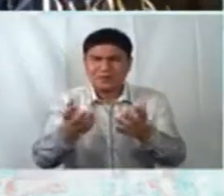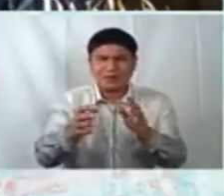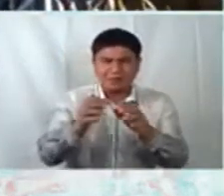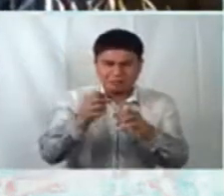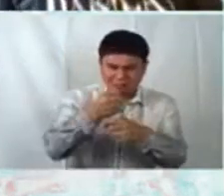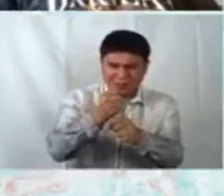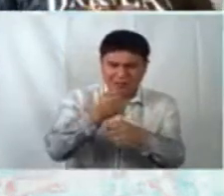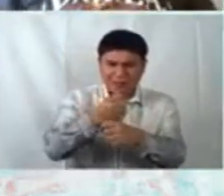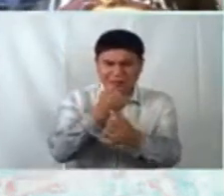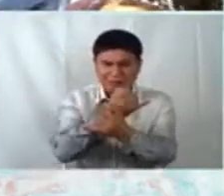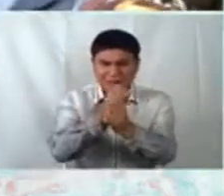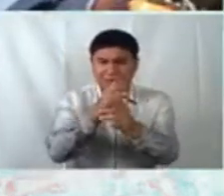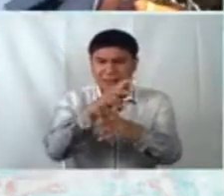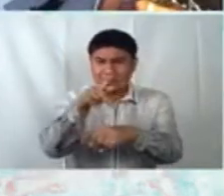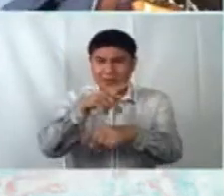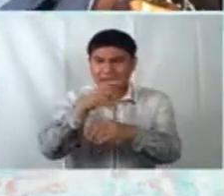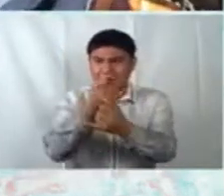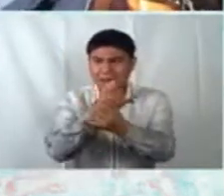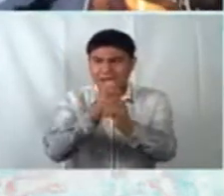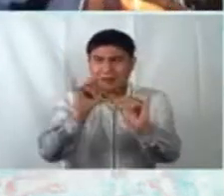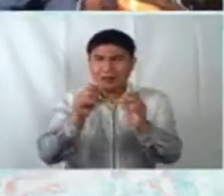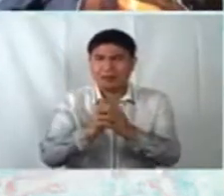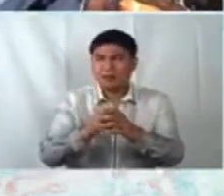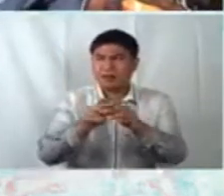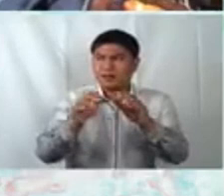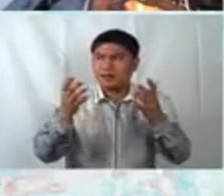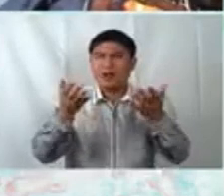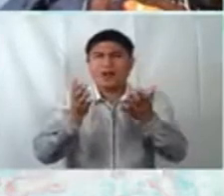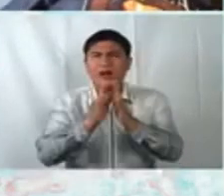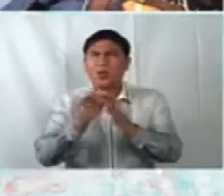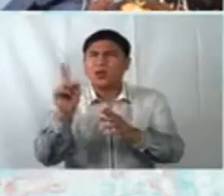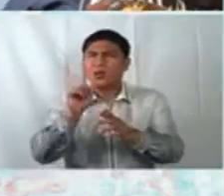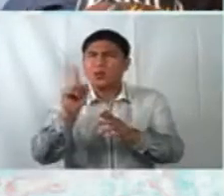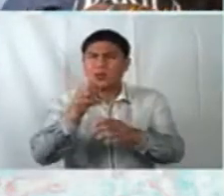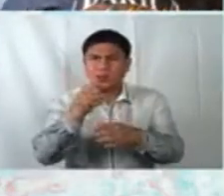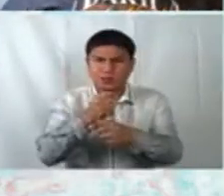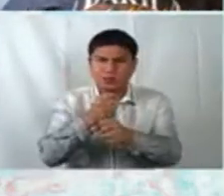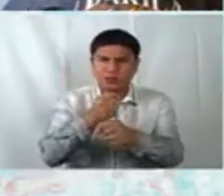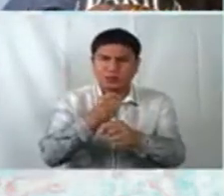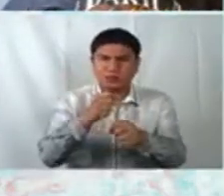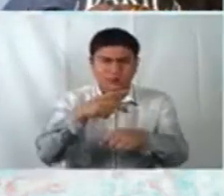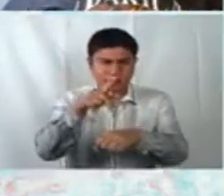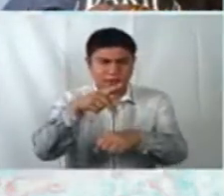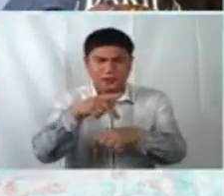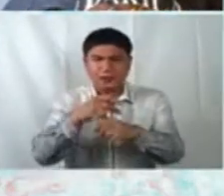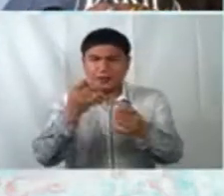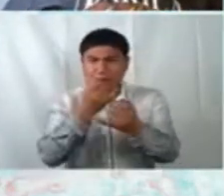Philippine independence. So, tinatanong ng marami, ano yung ni-ratify na Philippine independence?